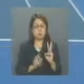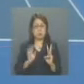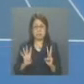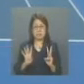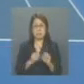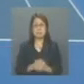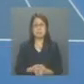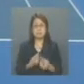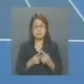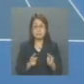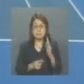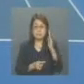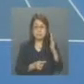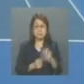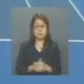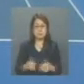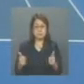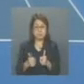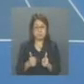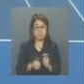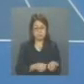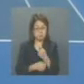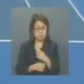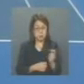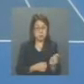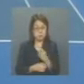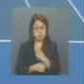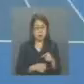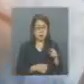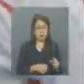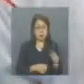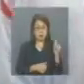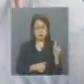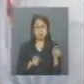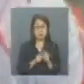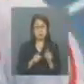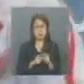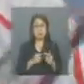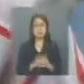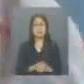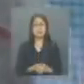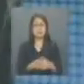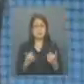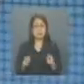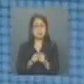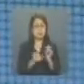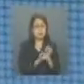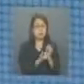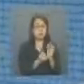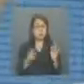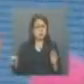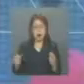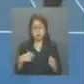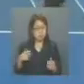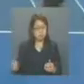าหลังจากนั้นนะคะเกมเป็นของโทรอิกกี้ที่คุมเกมไว้ได้และไม่เปิดโอกาสให้ฮิวิตเล่นได้ในสไตล์ที่ถนัดค่ะโทรอิกกี้เอาชนะ